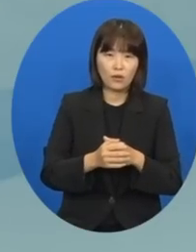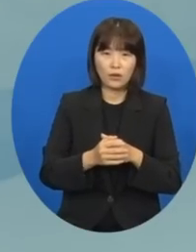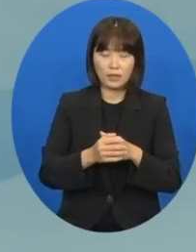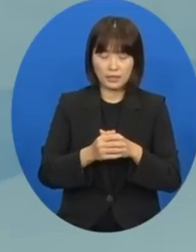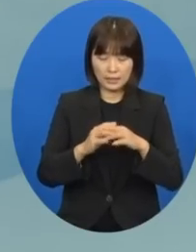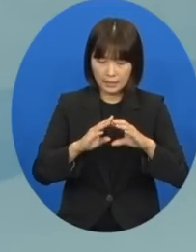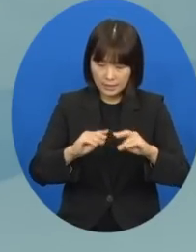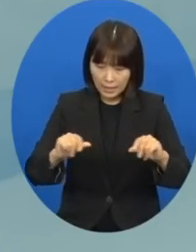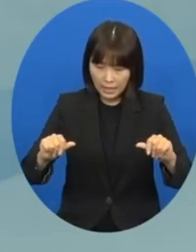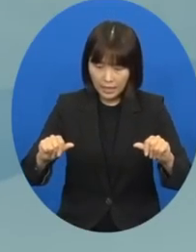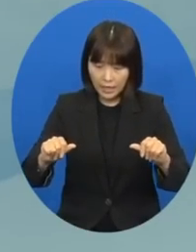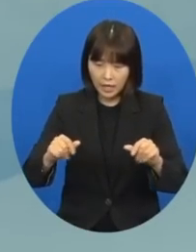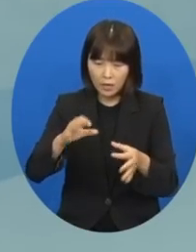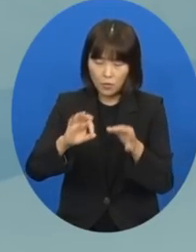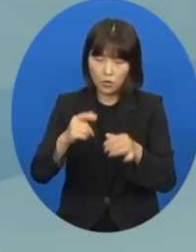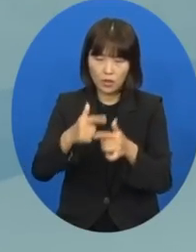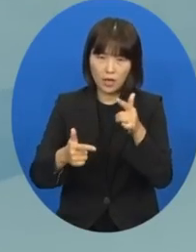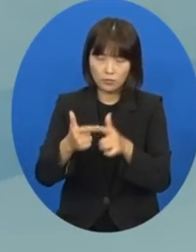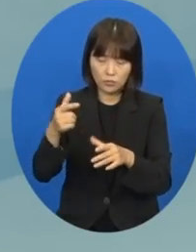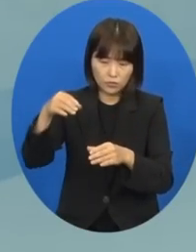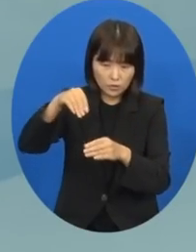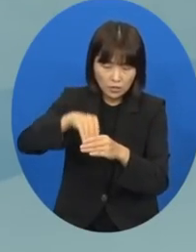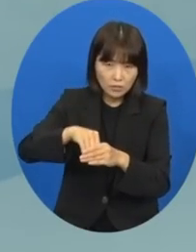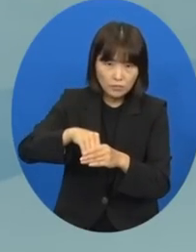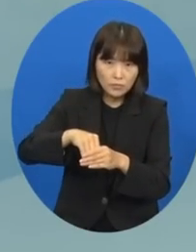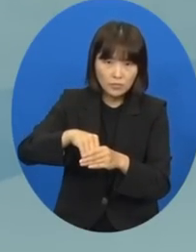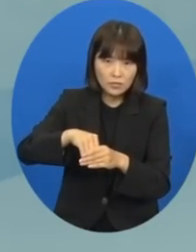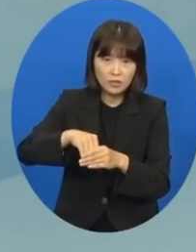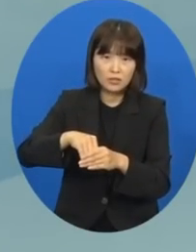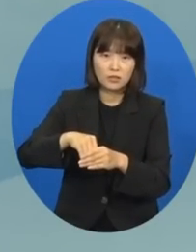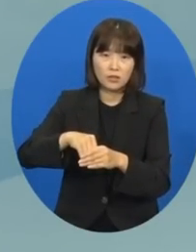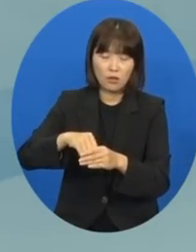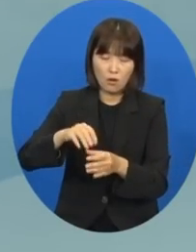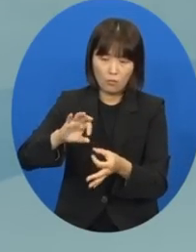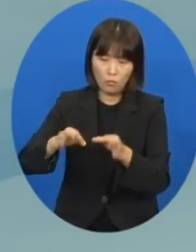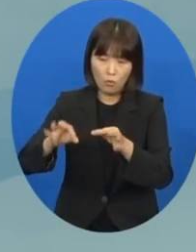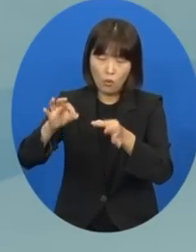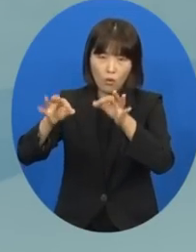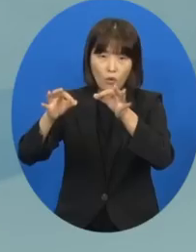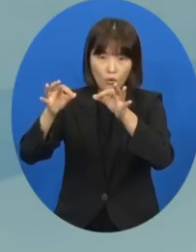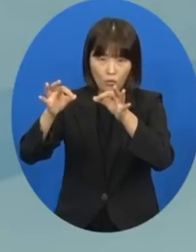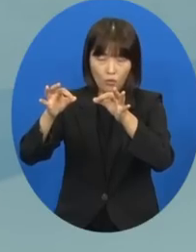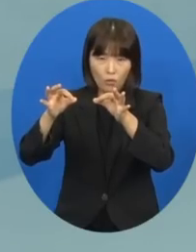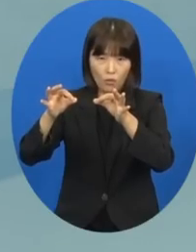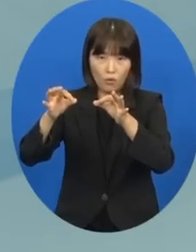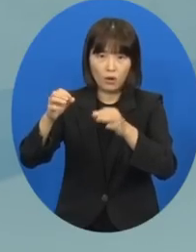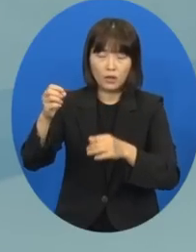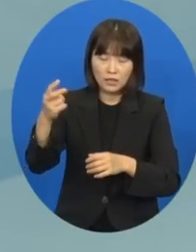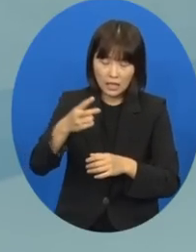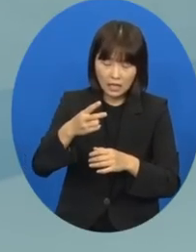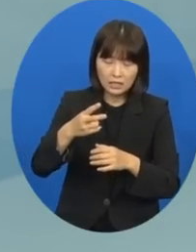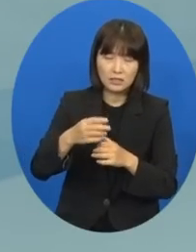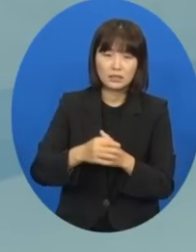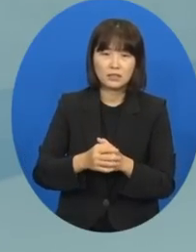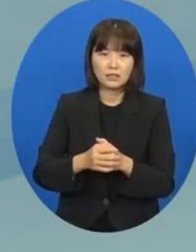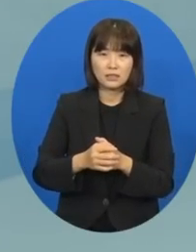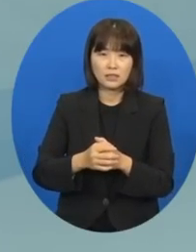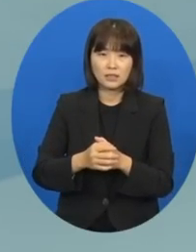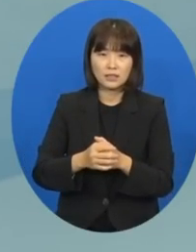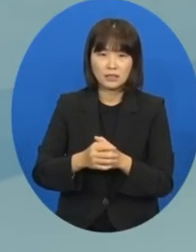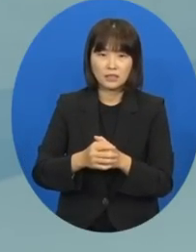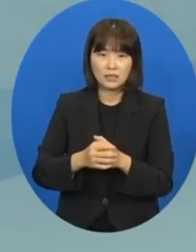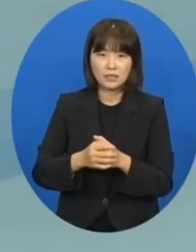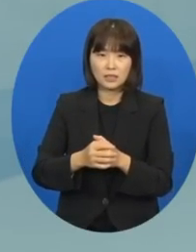심겨서 그 비가 변화의 흙과 영양분이 되어서 포도가 되고 그것이 다시 즙이 되어서 숙성이 됐을 때 포도주가